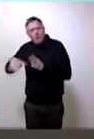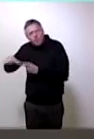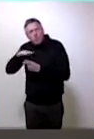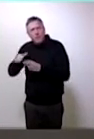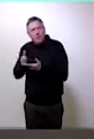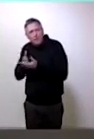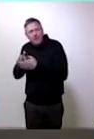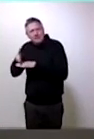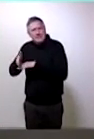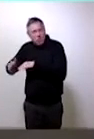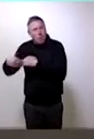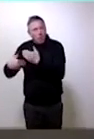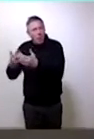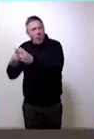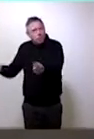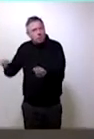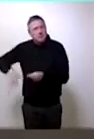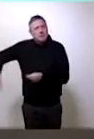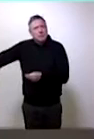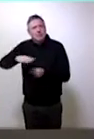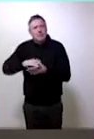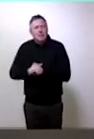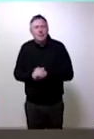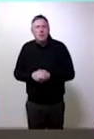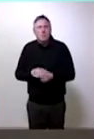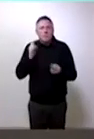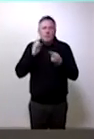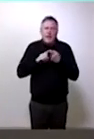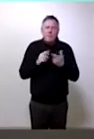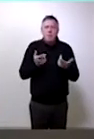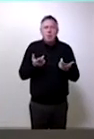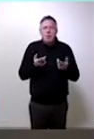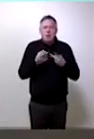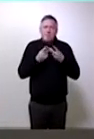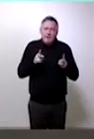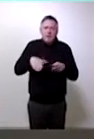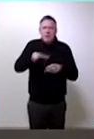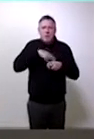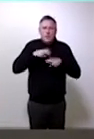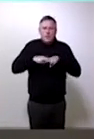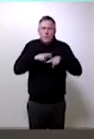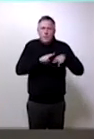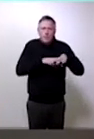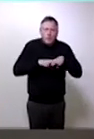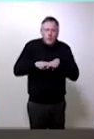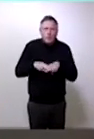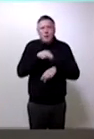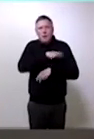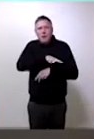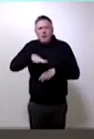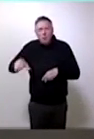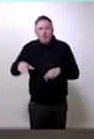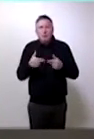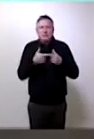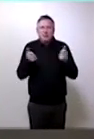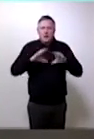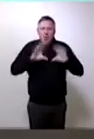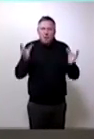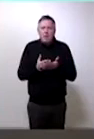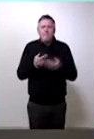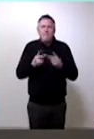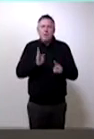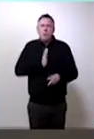orientations en matière d'urbanisme et de logement sur Bordeaux. Et vous m'autoriserez, au début de mon